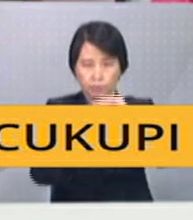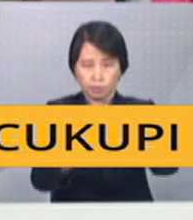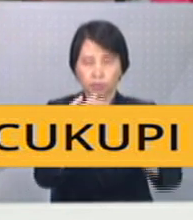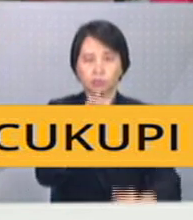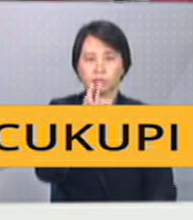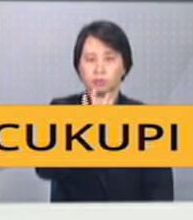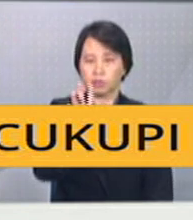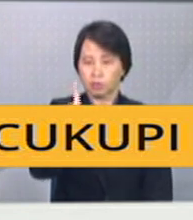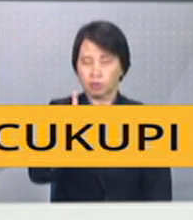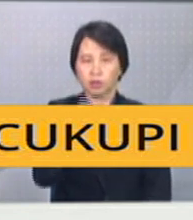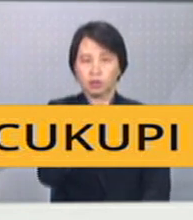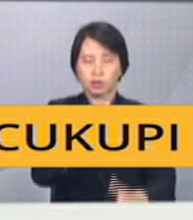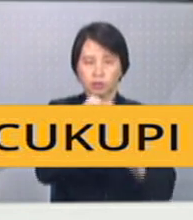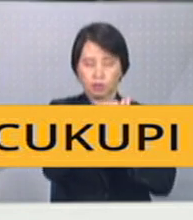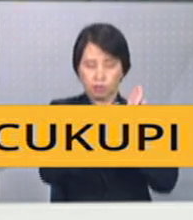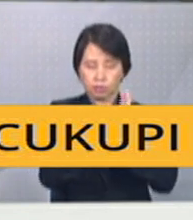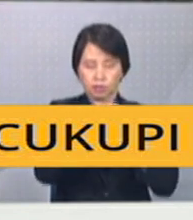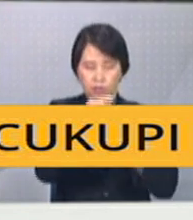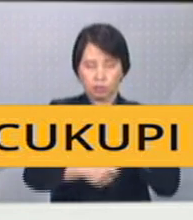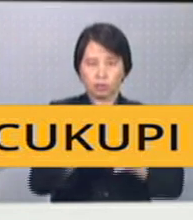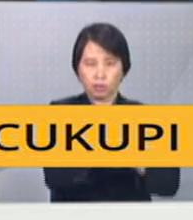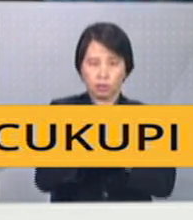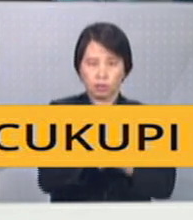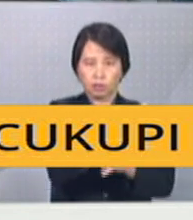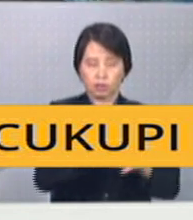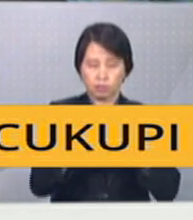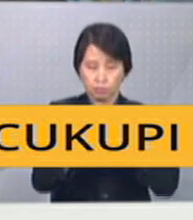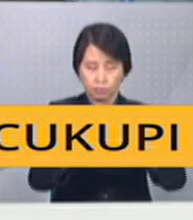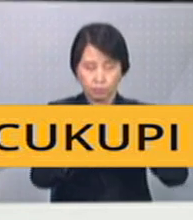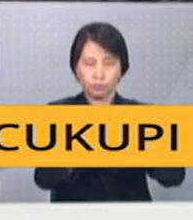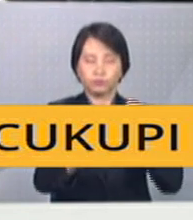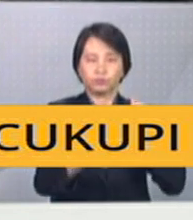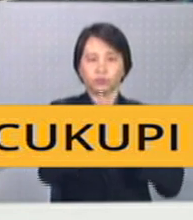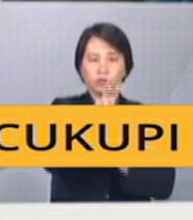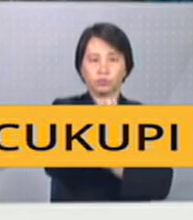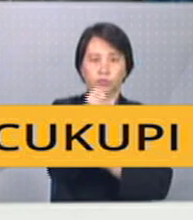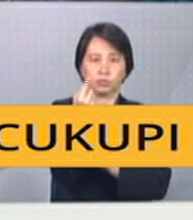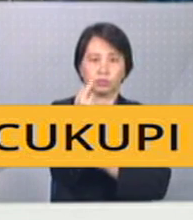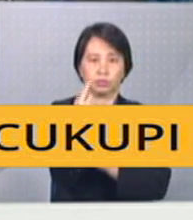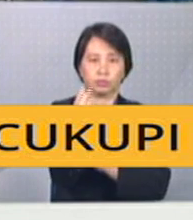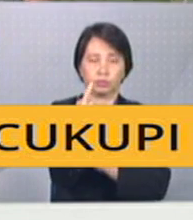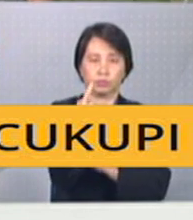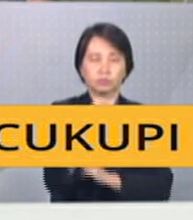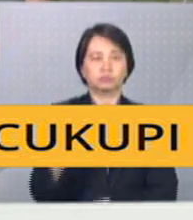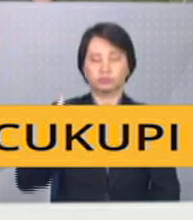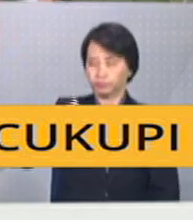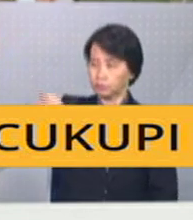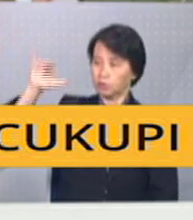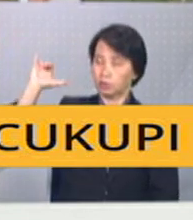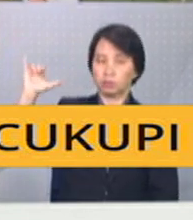1951 danakta konon harga dan Enti pencatutan 2011 semalam